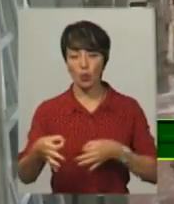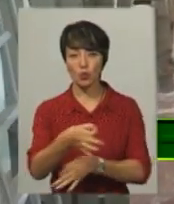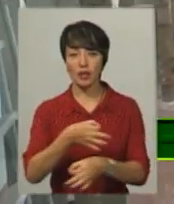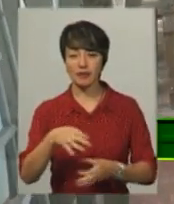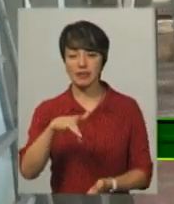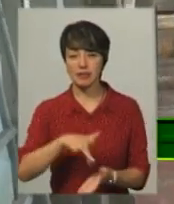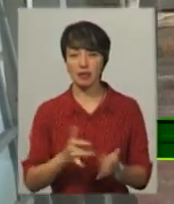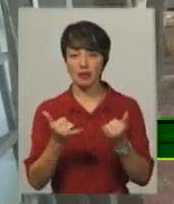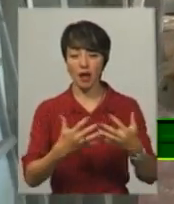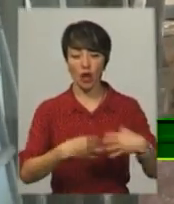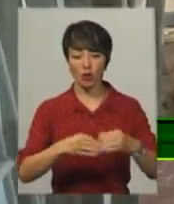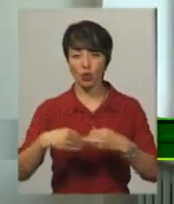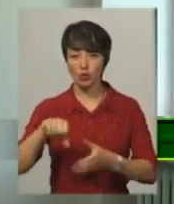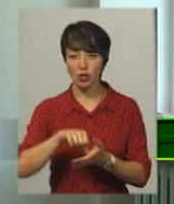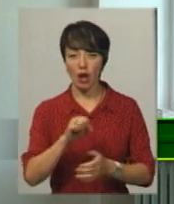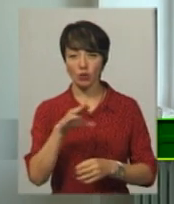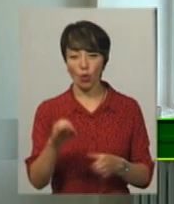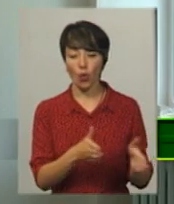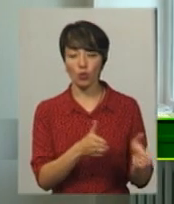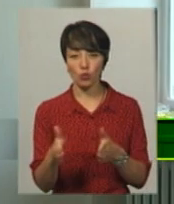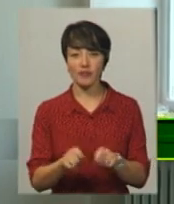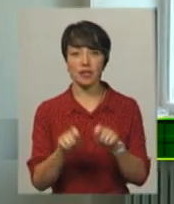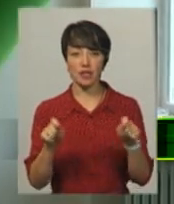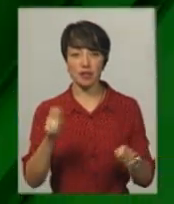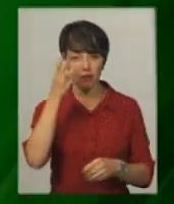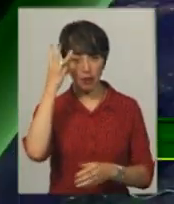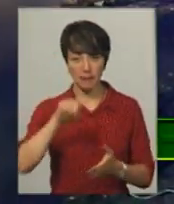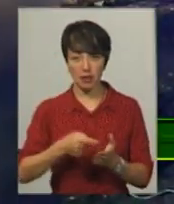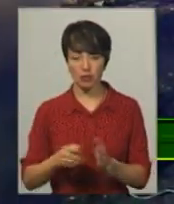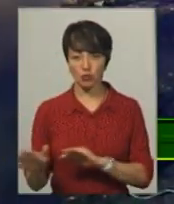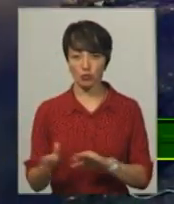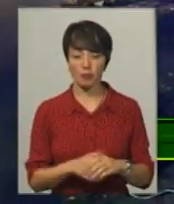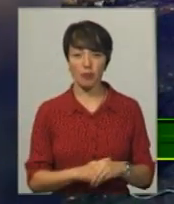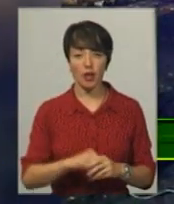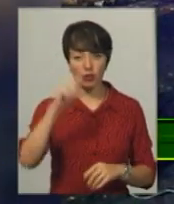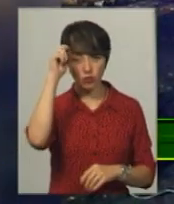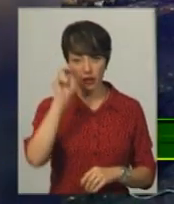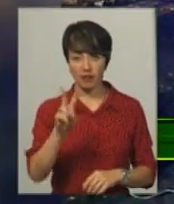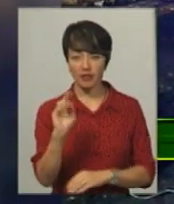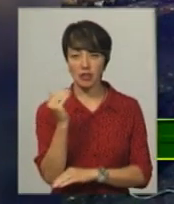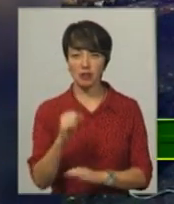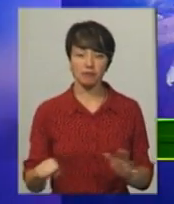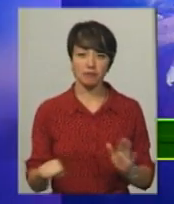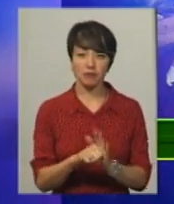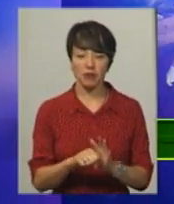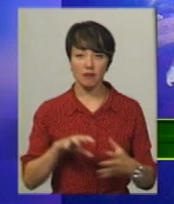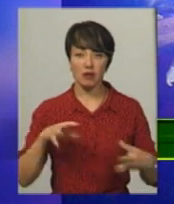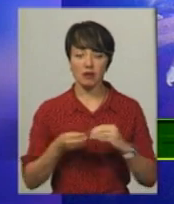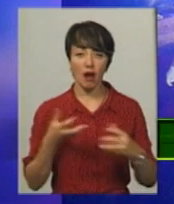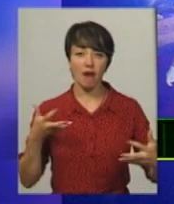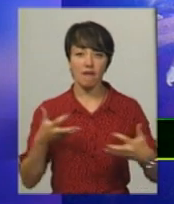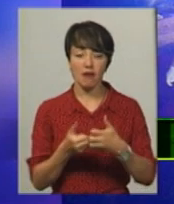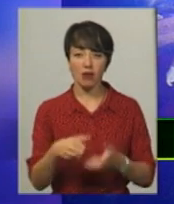Інформаційно-консультативний центр для родин учасників АТО готують до відкриття у Хмельницькому. Чоловік та дві дитини загинули внаслідок аварії